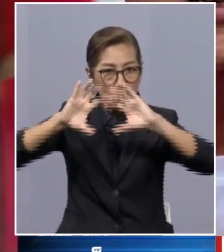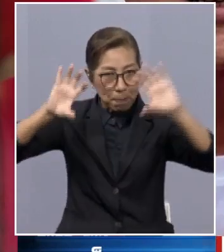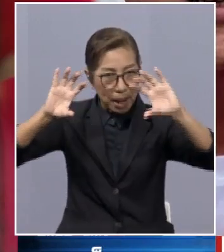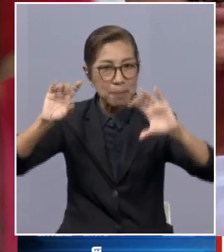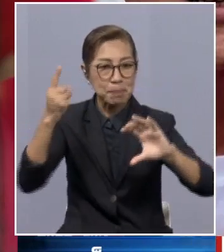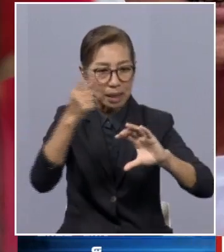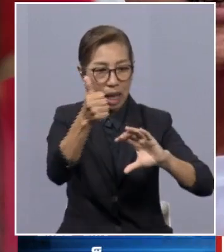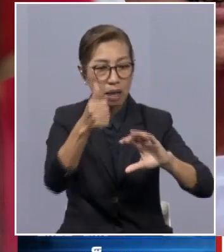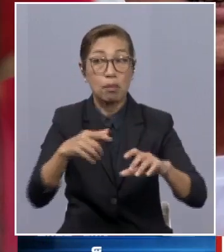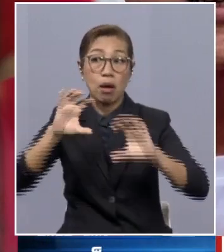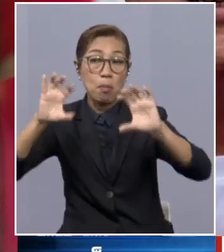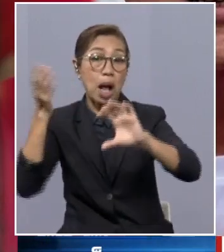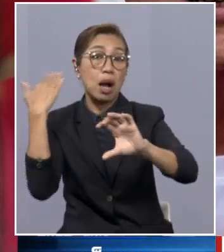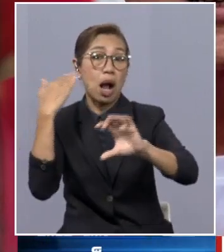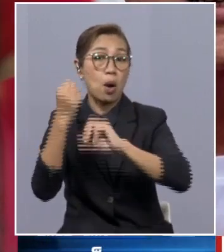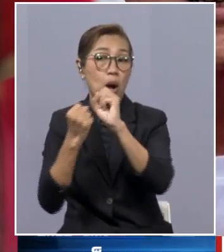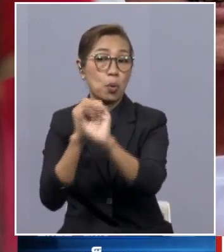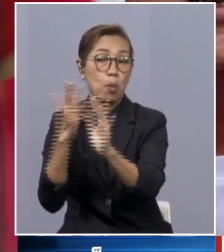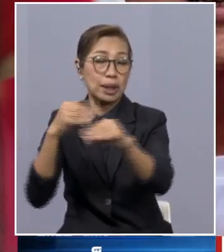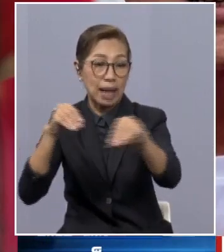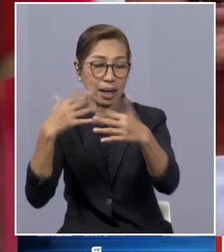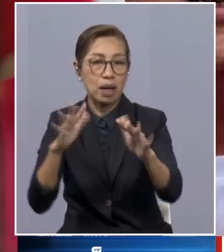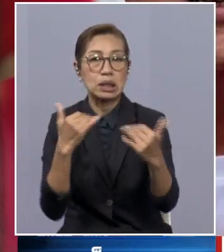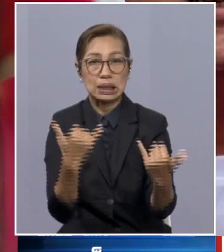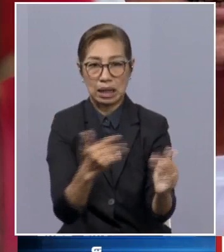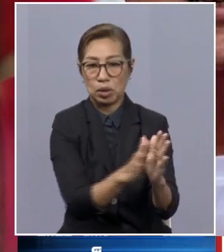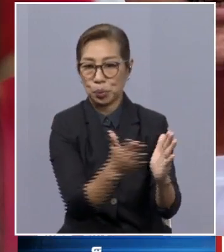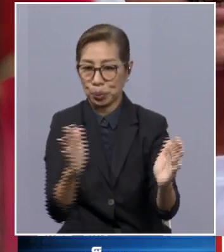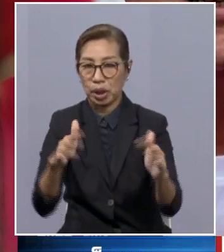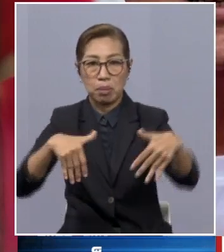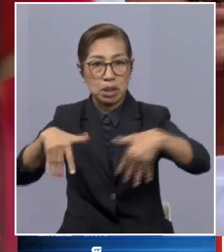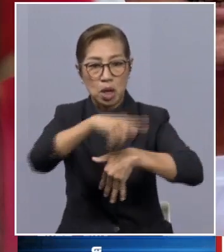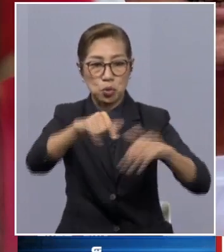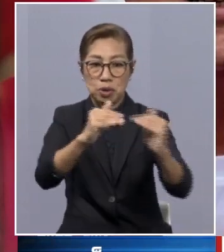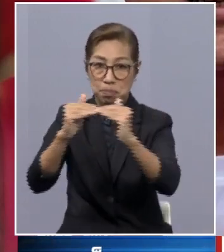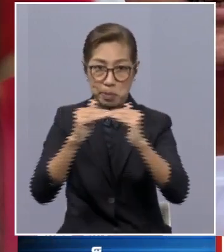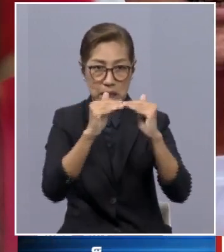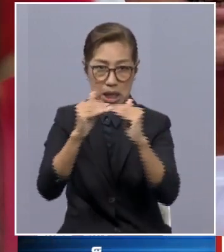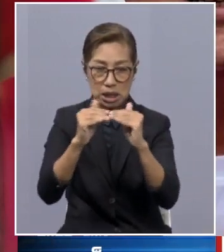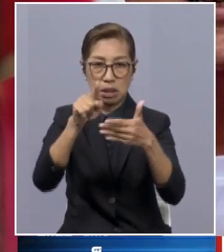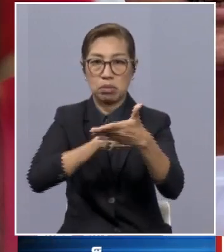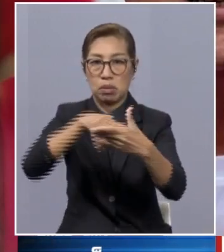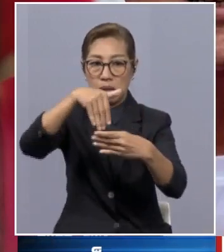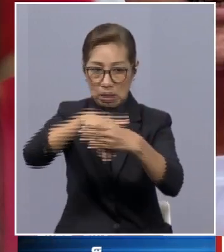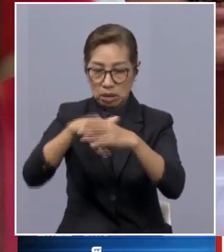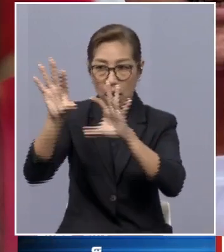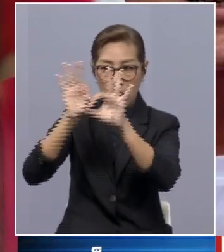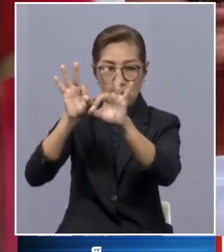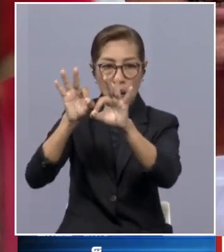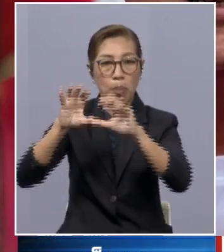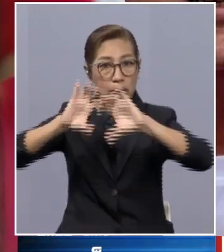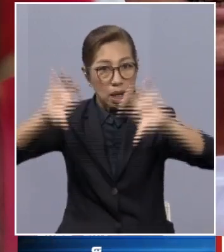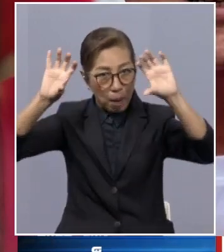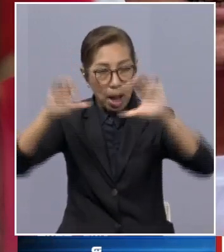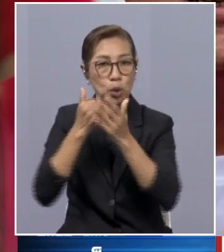หมดวาระก็ถือว่าเป็นช่วงเวลาที่คนไทยทุกคนมีสิทธิ์มีบทบาทเท่าเทียมกันต่อการกำหนดทิศทาง 4ปีถัดจากนี้ของประเทศไทยใน